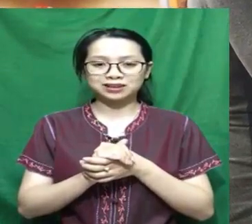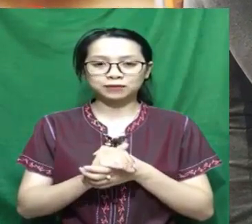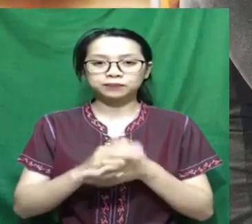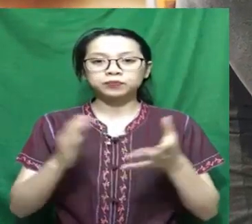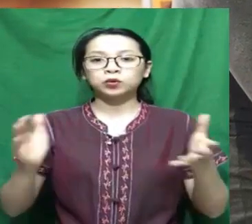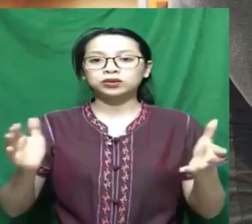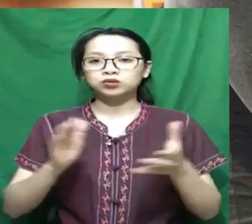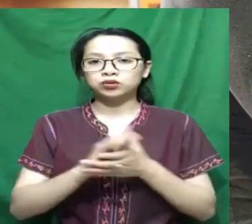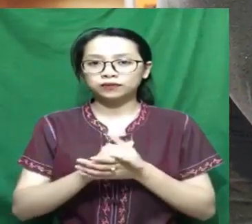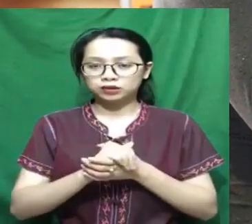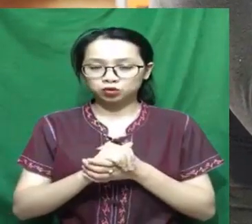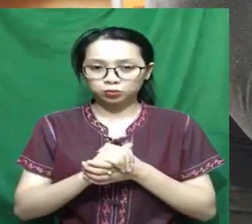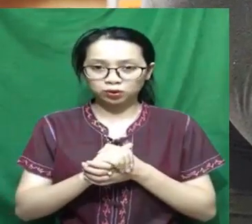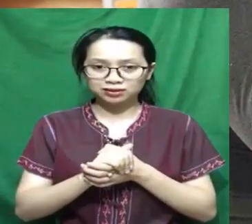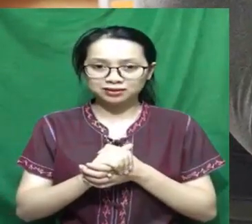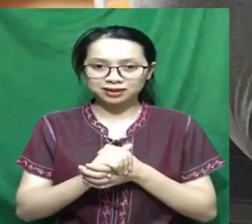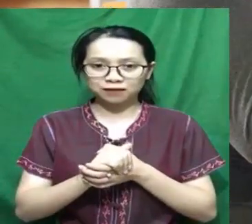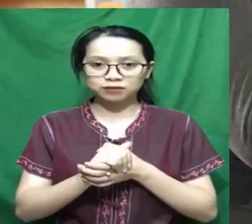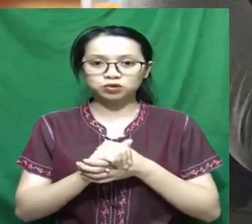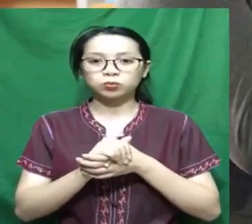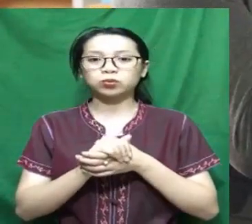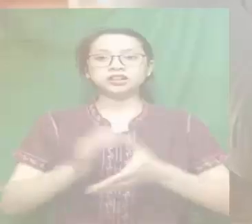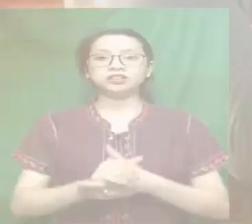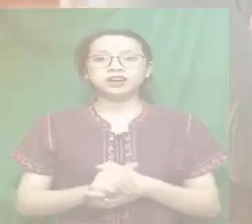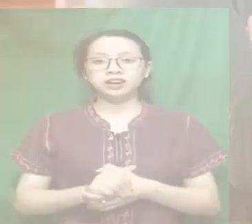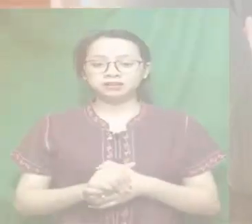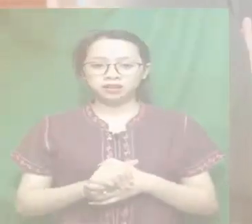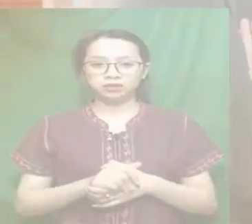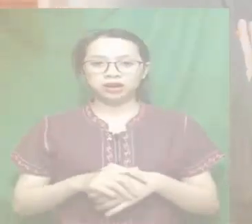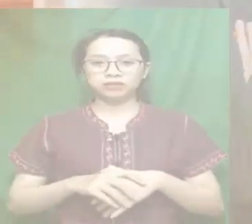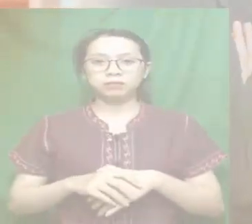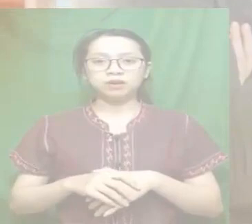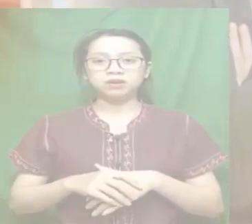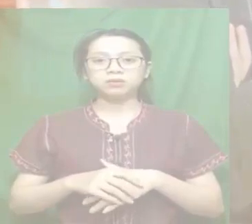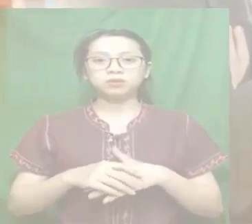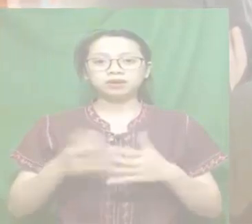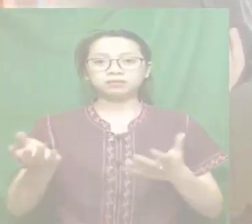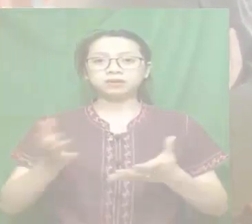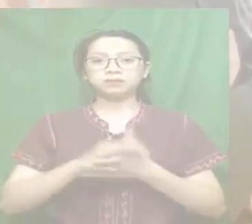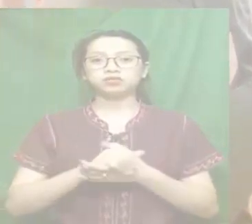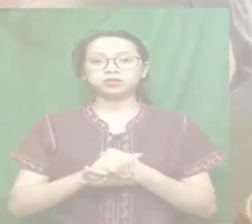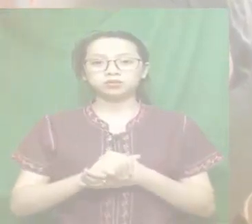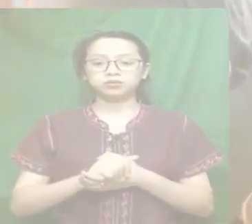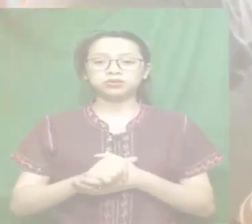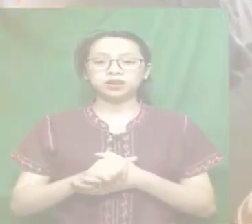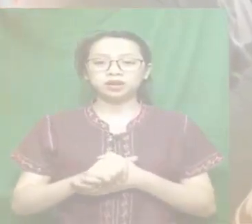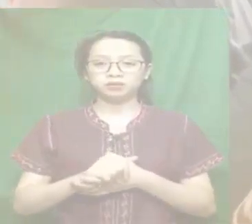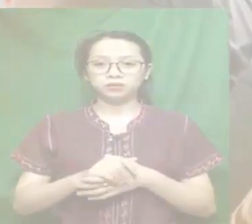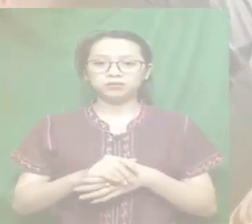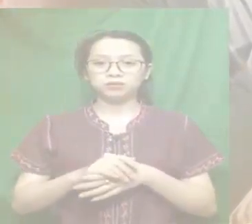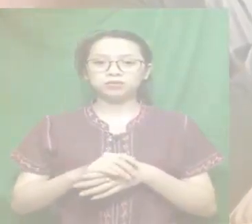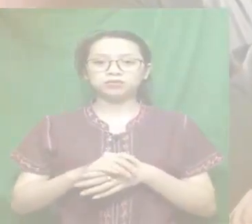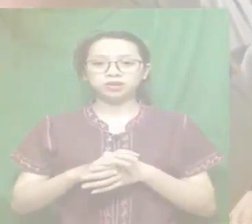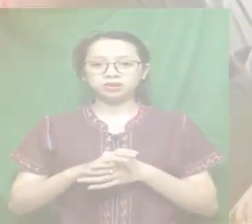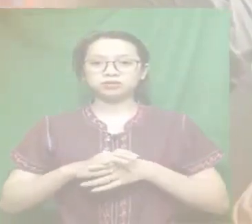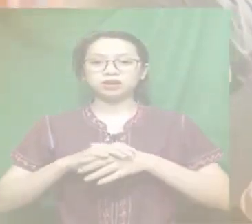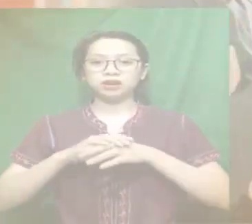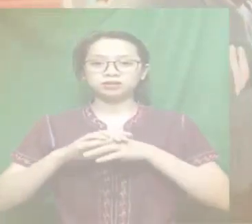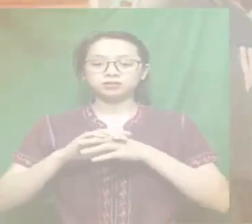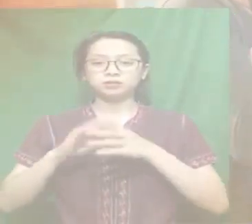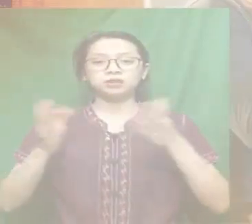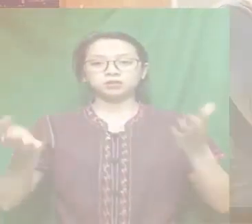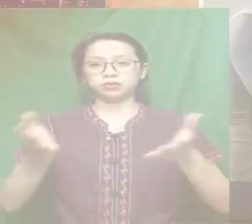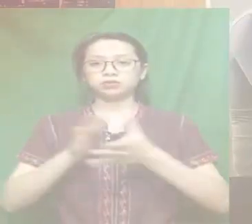poursuivre Victoria, cela va évidemment causer des problèmes. Ben couvrira sa bévue, mais il ne faudra pas longtemps pour que